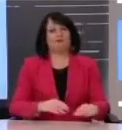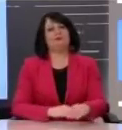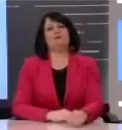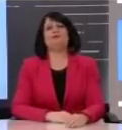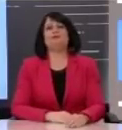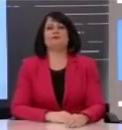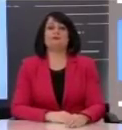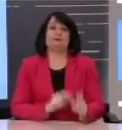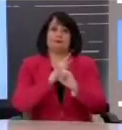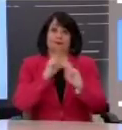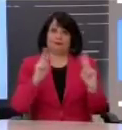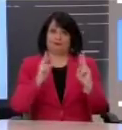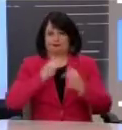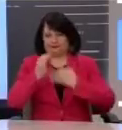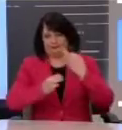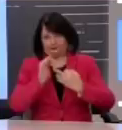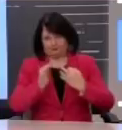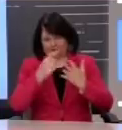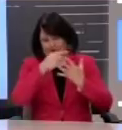Για να ξεκαθαρίσω λοιπόν τα πράγματα,